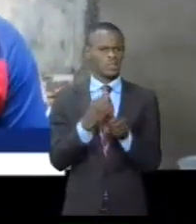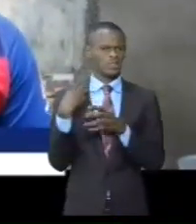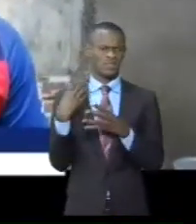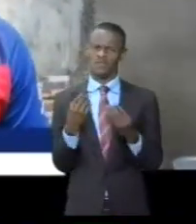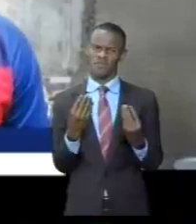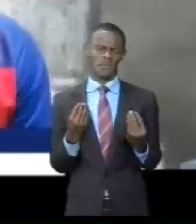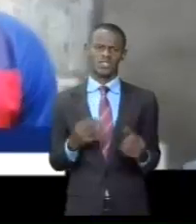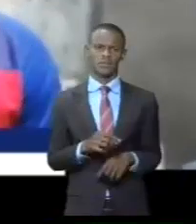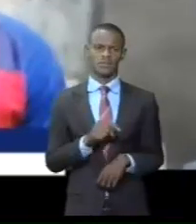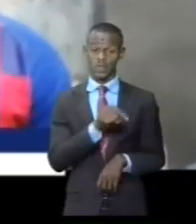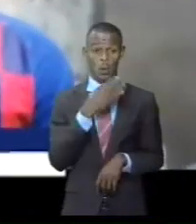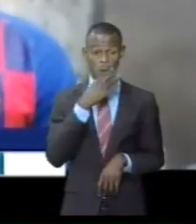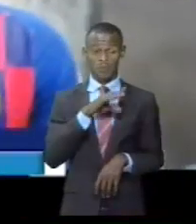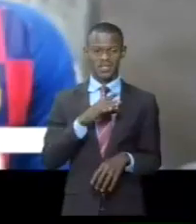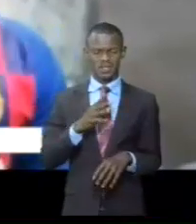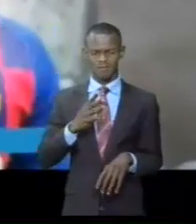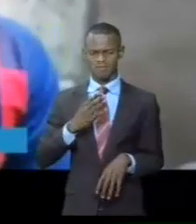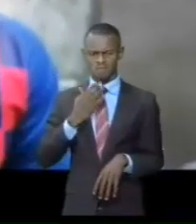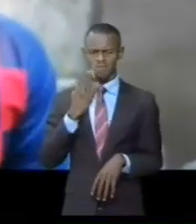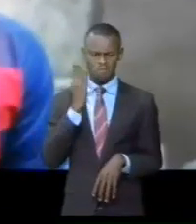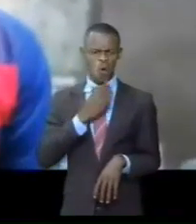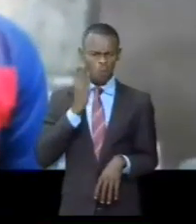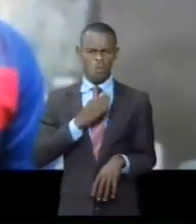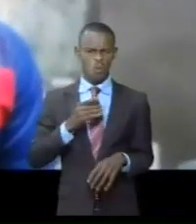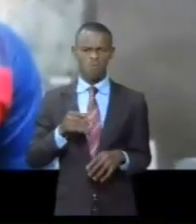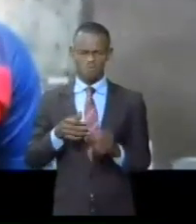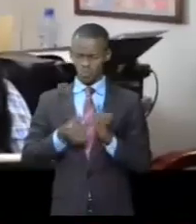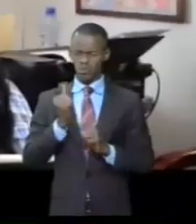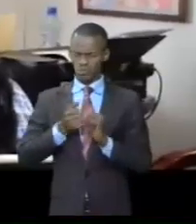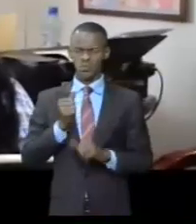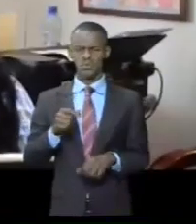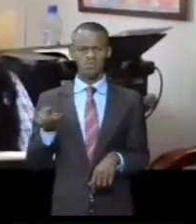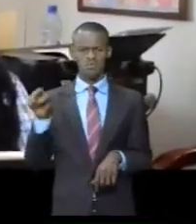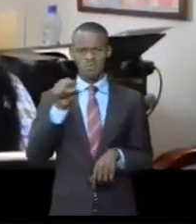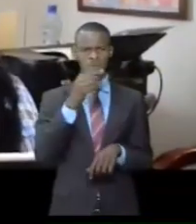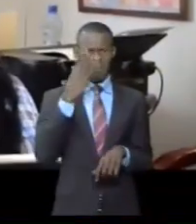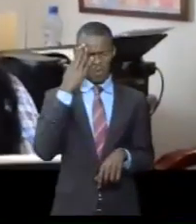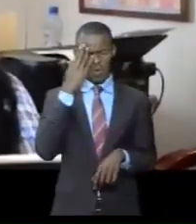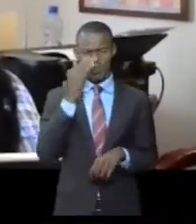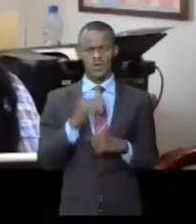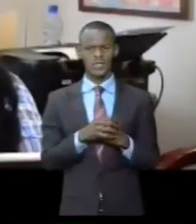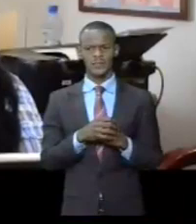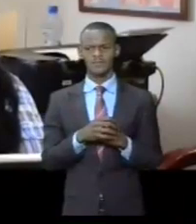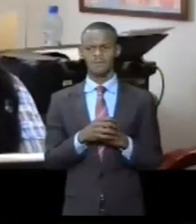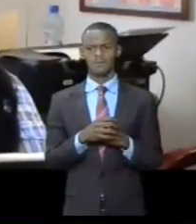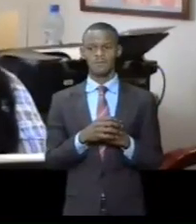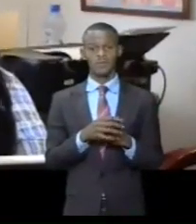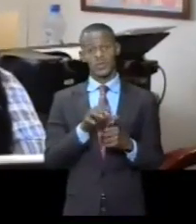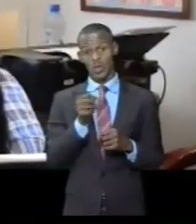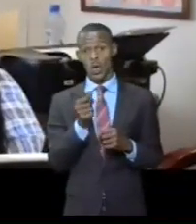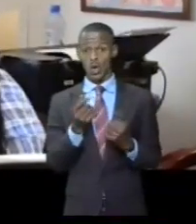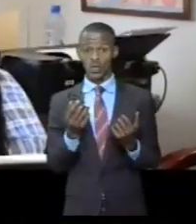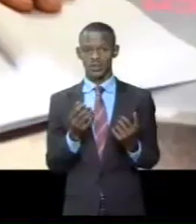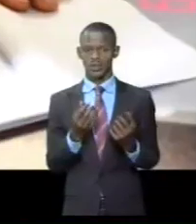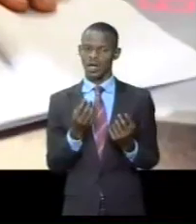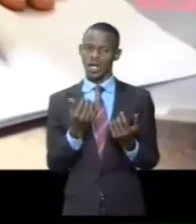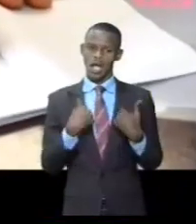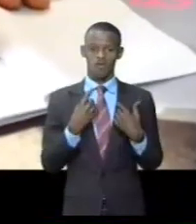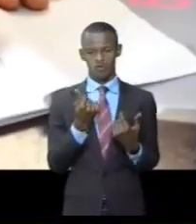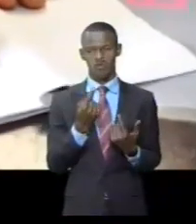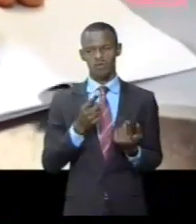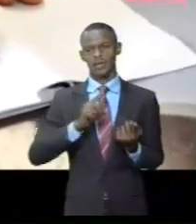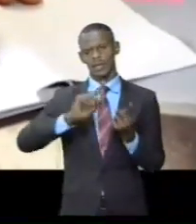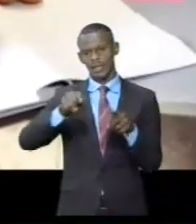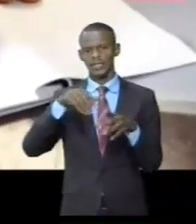les meilleurs centres de Kinshasa, reconnus. Ceux qui ont la possibilité de se rendre à l'hôpital ont le